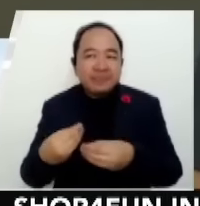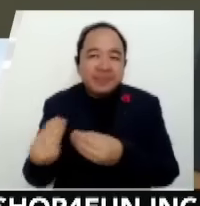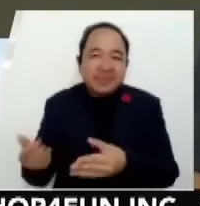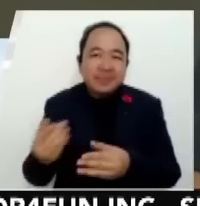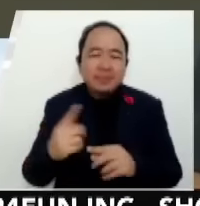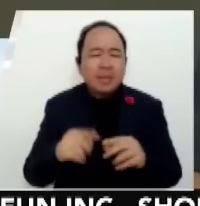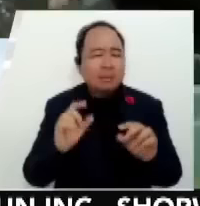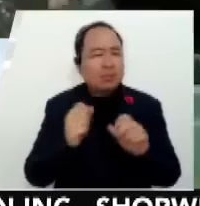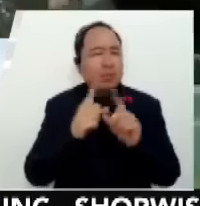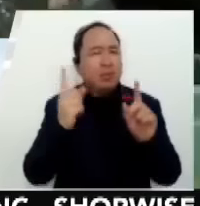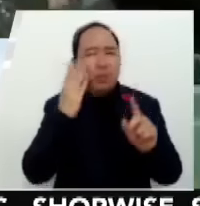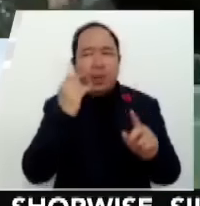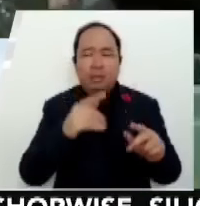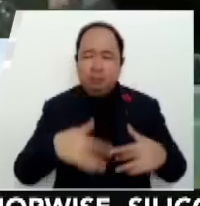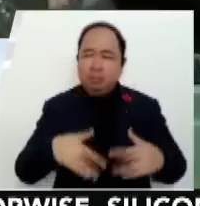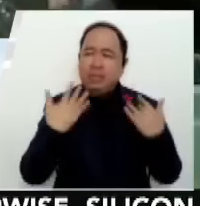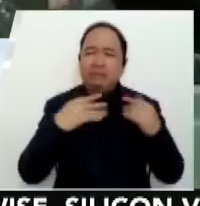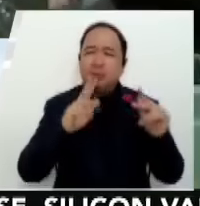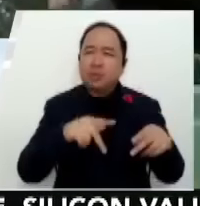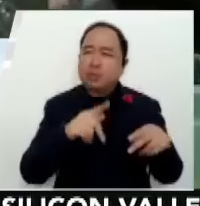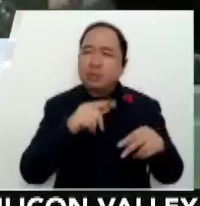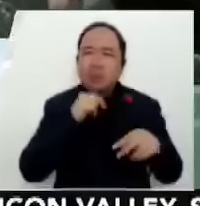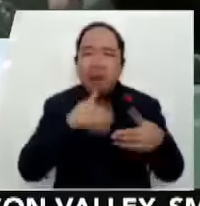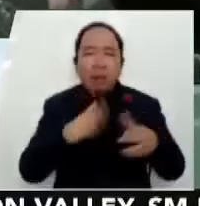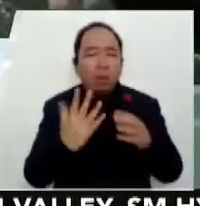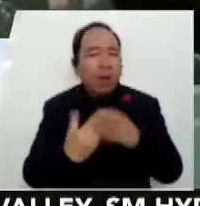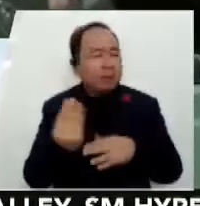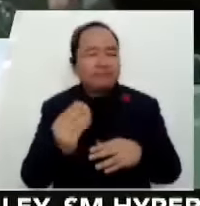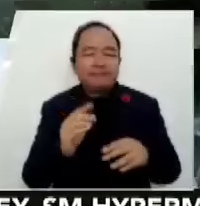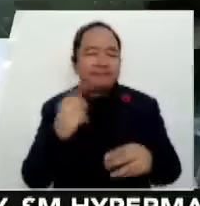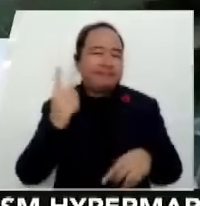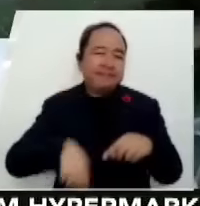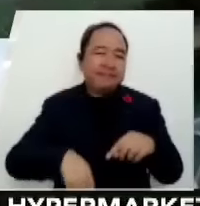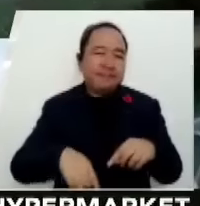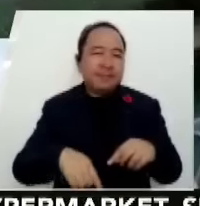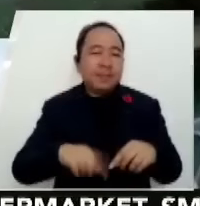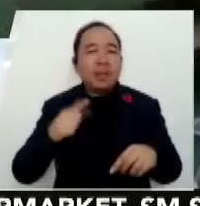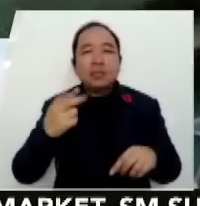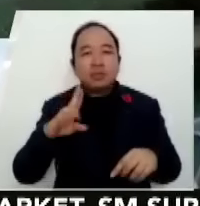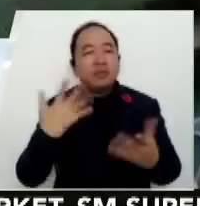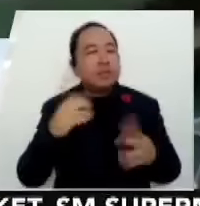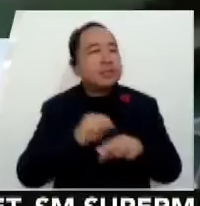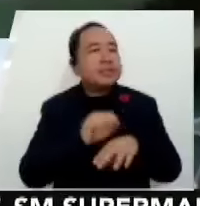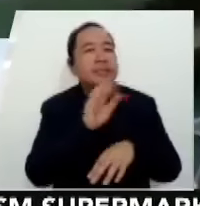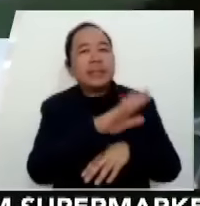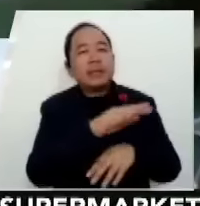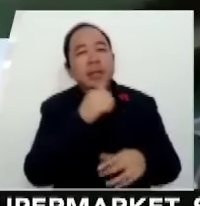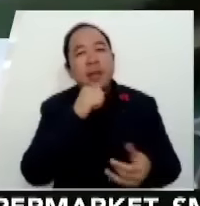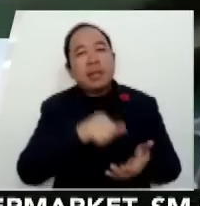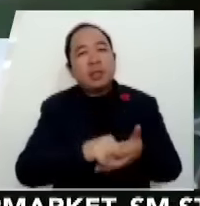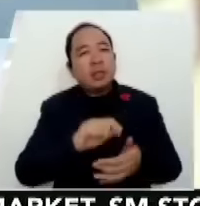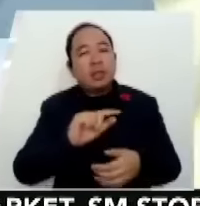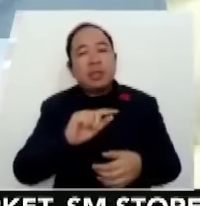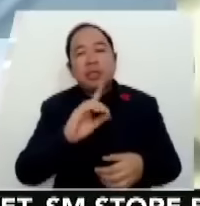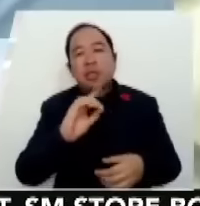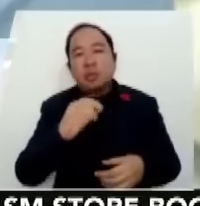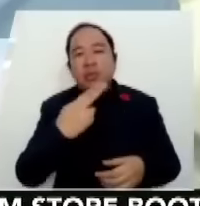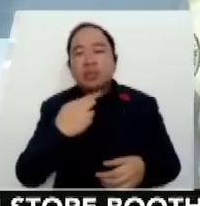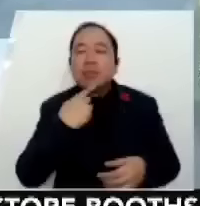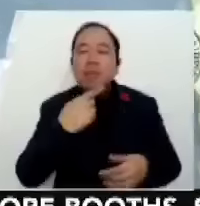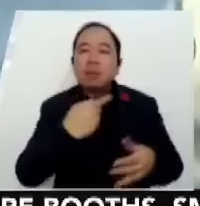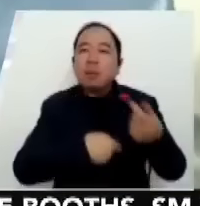ni-release, buhay na tao. Sumulat na raw ang LGU sa Department of Health para paimbestigahan ang umano'y palit-ulo na kalakaran sa ospital.